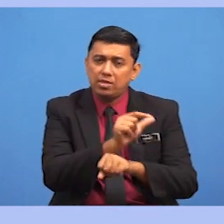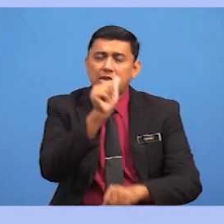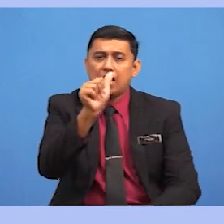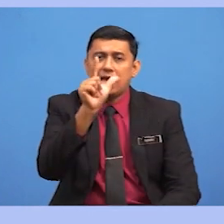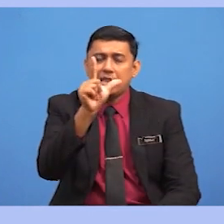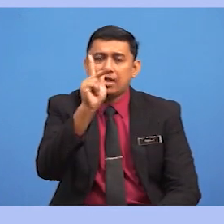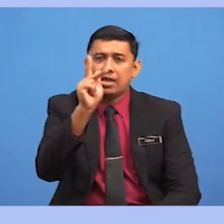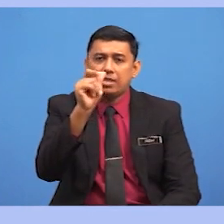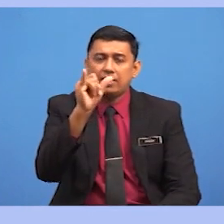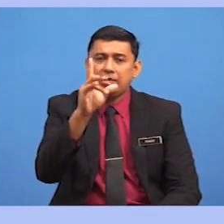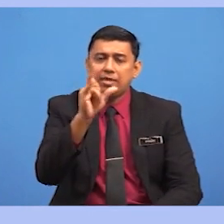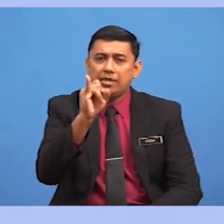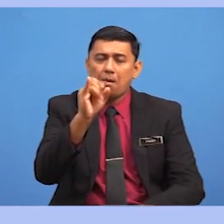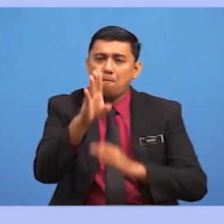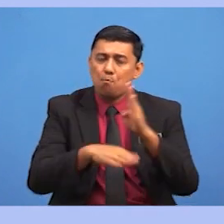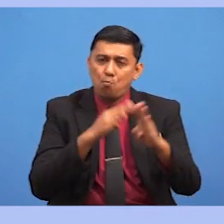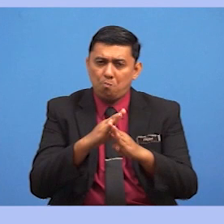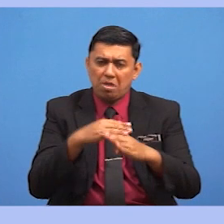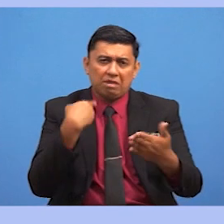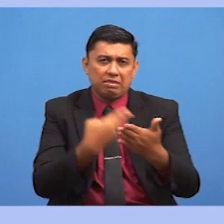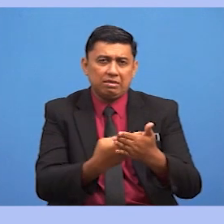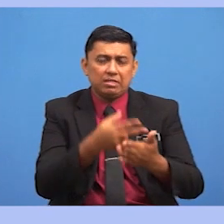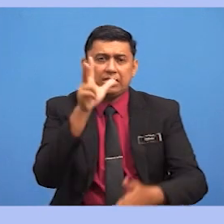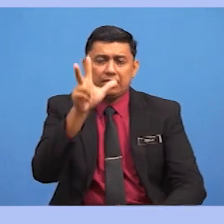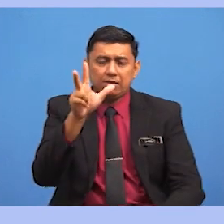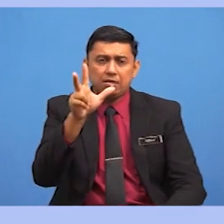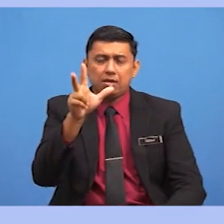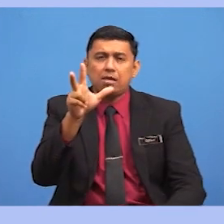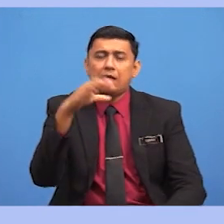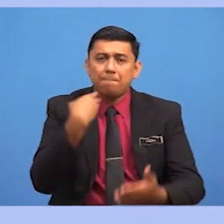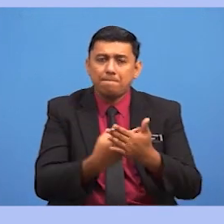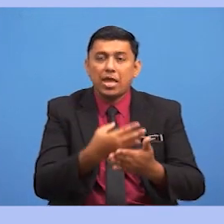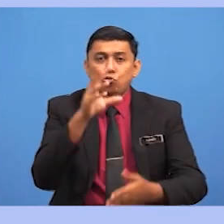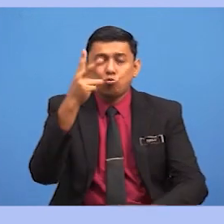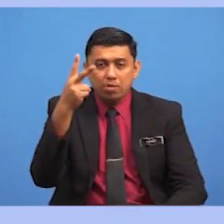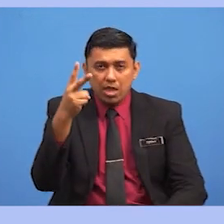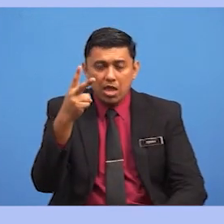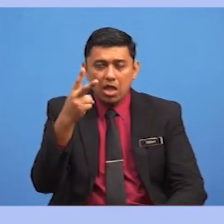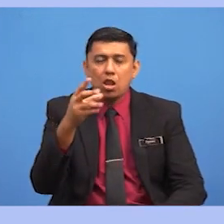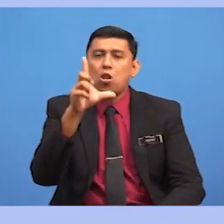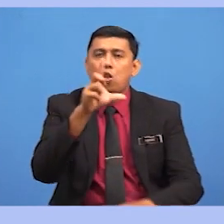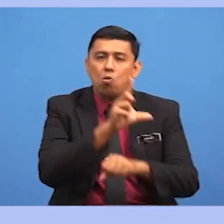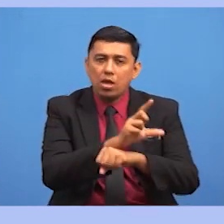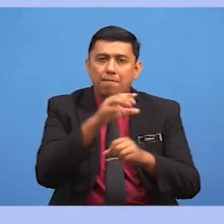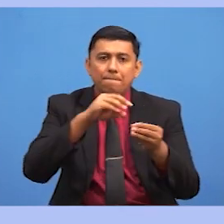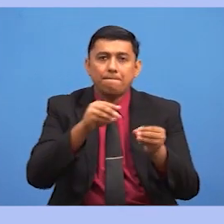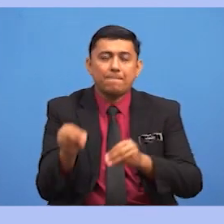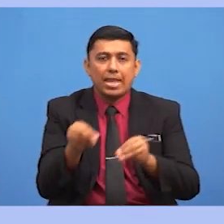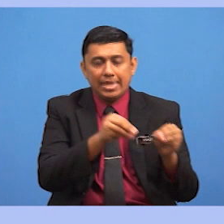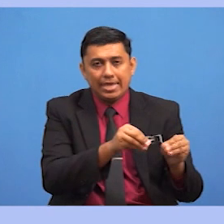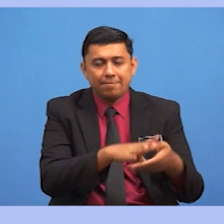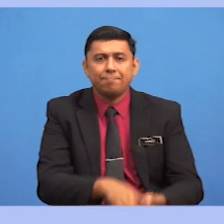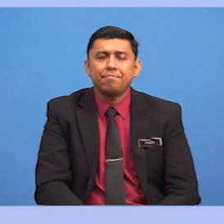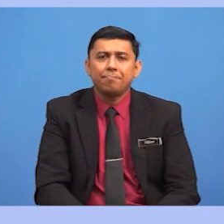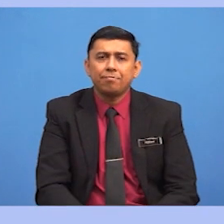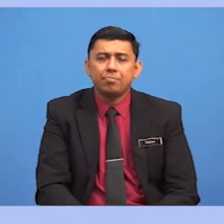bumi, kumpulan 3 hingga kumpulan 12 adalah logam peralihan. Manakala kumpulan 17